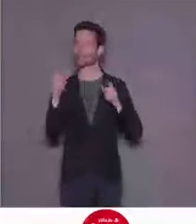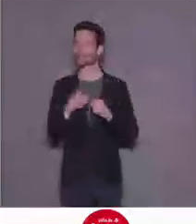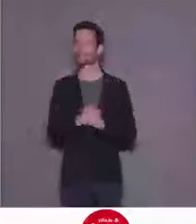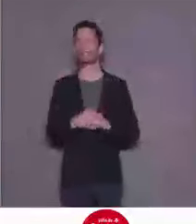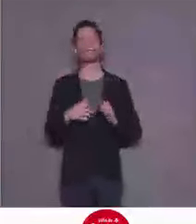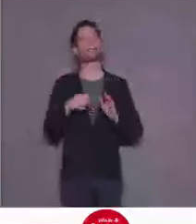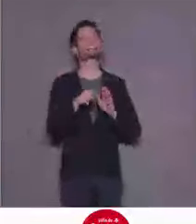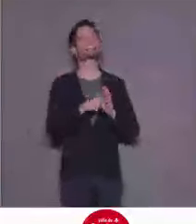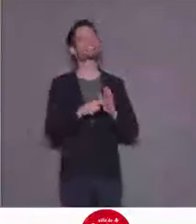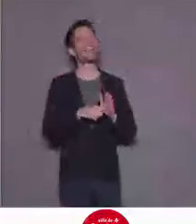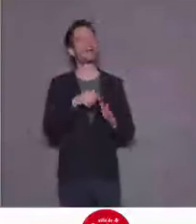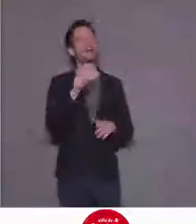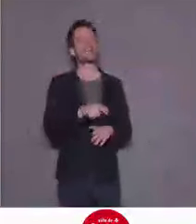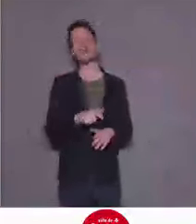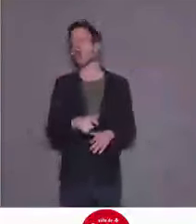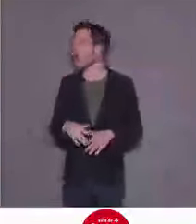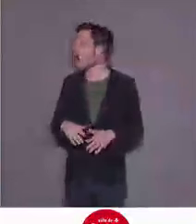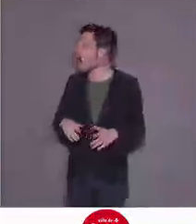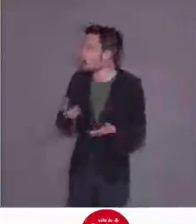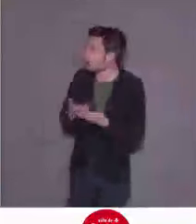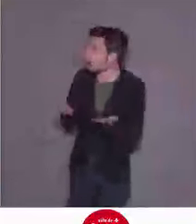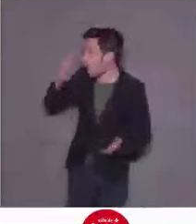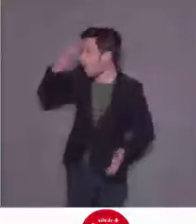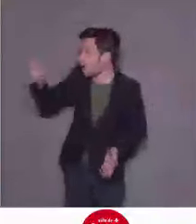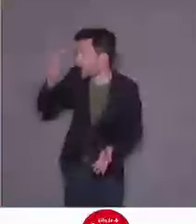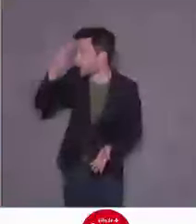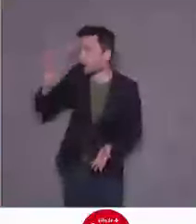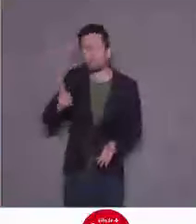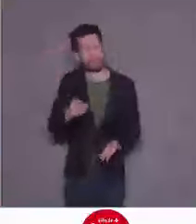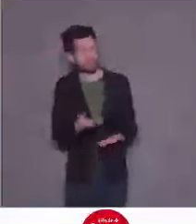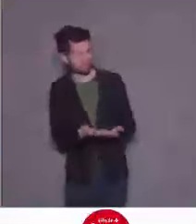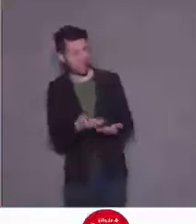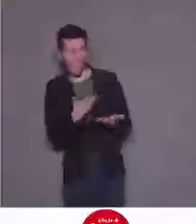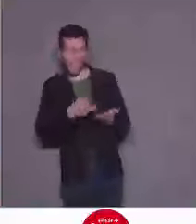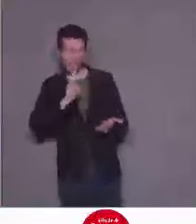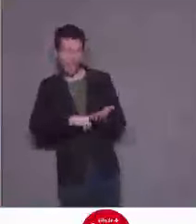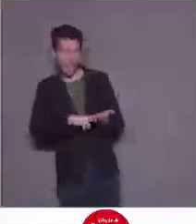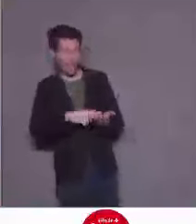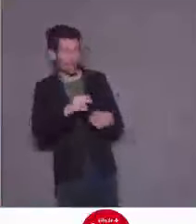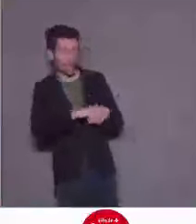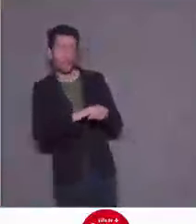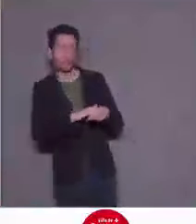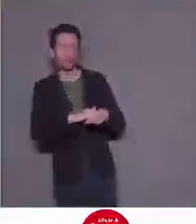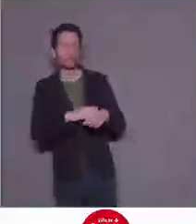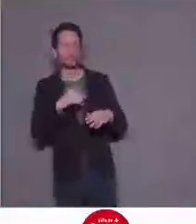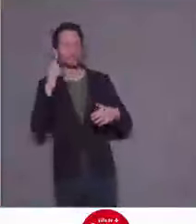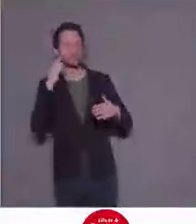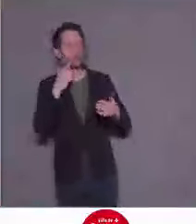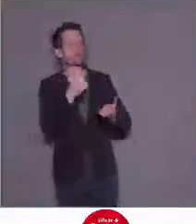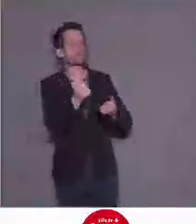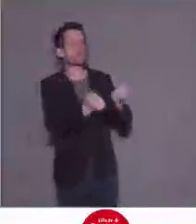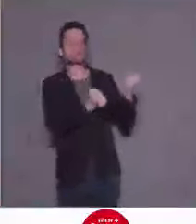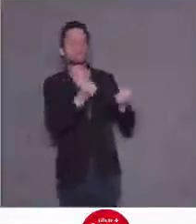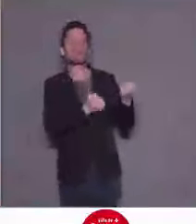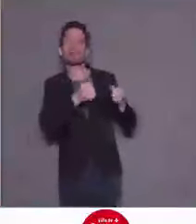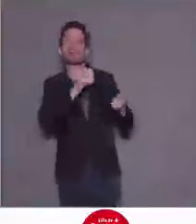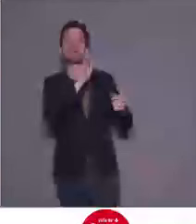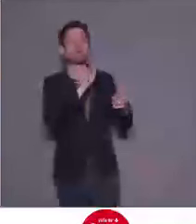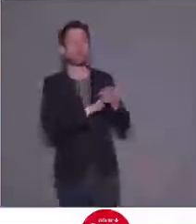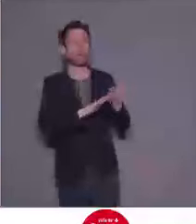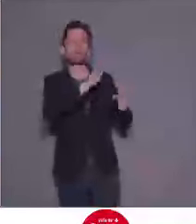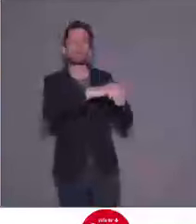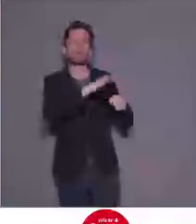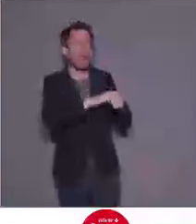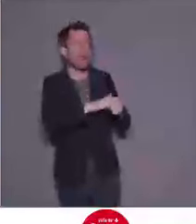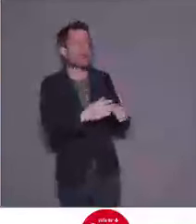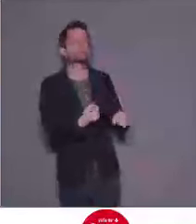foi retenu pour exonérer le déposant des frais d'enlèvement d'un dépôt sauvage. Sa probable insolvabilité, conséquence